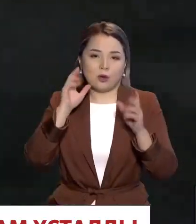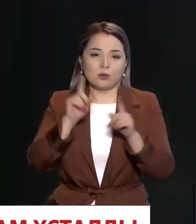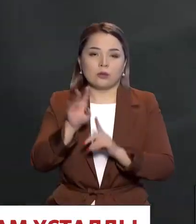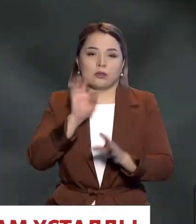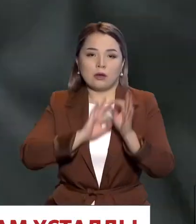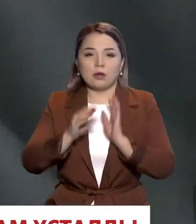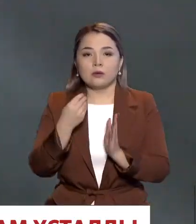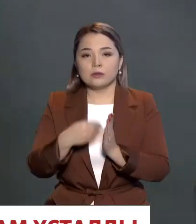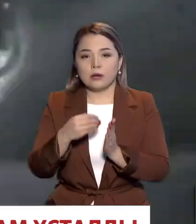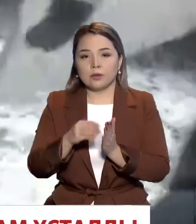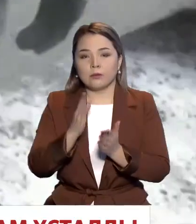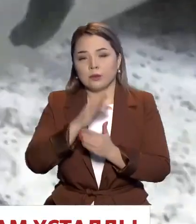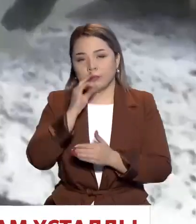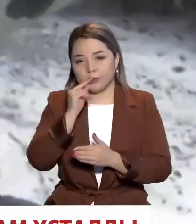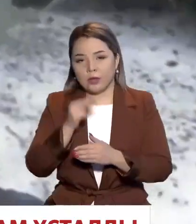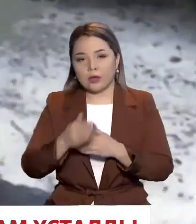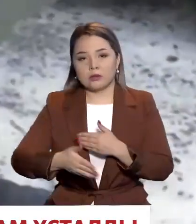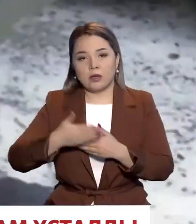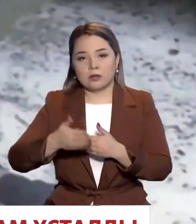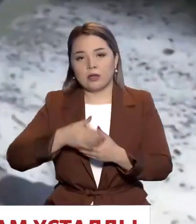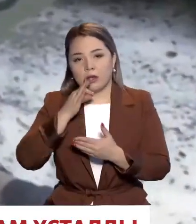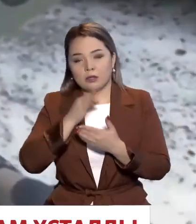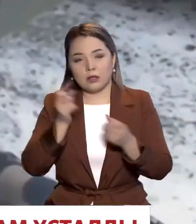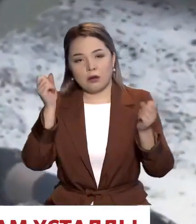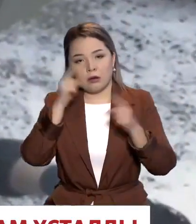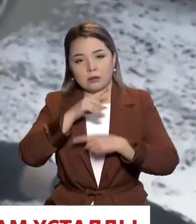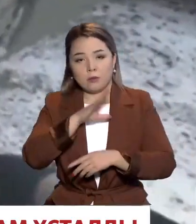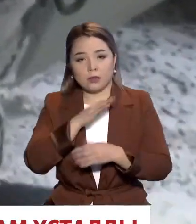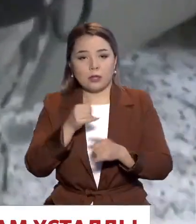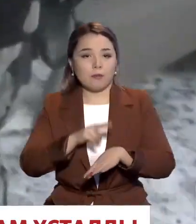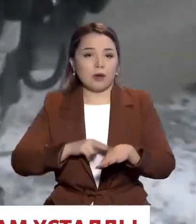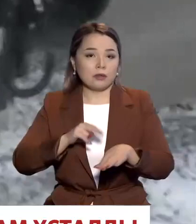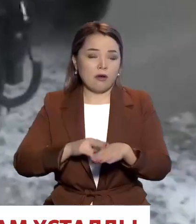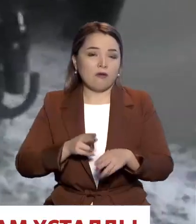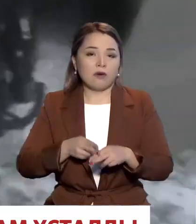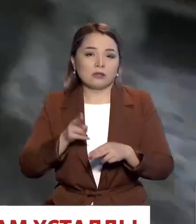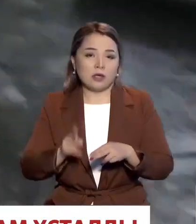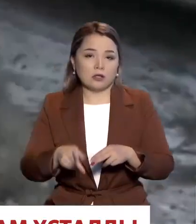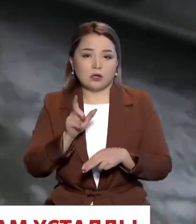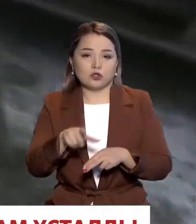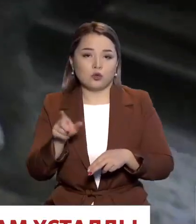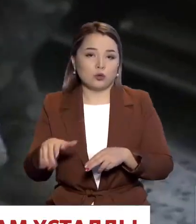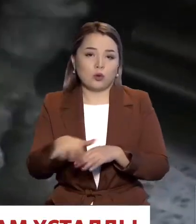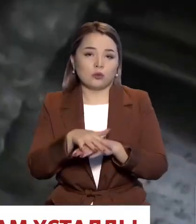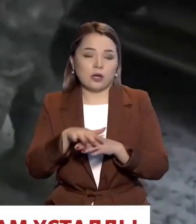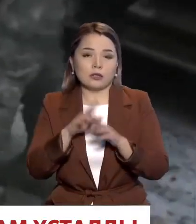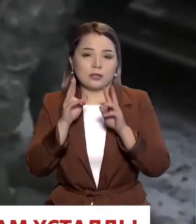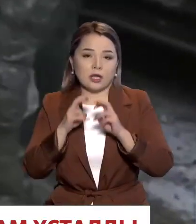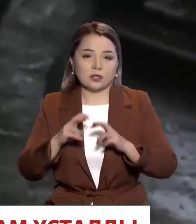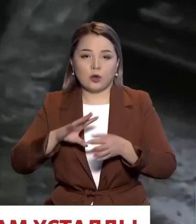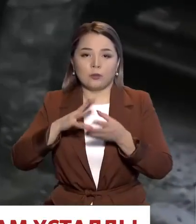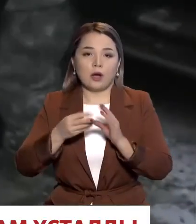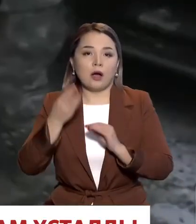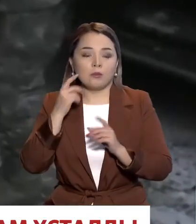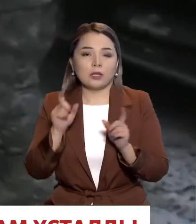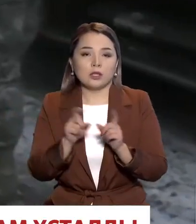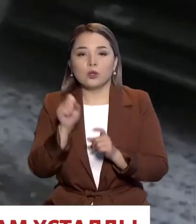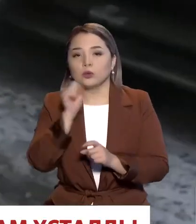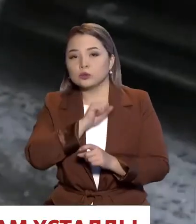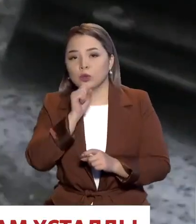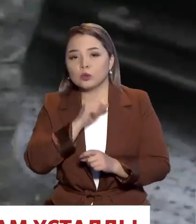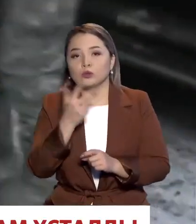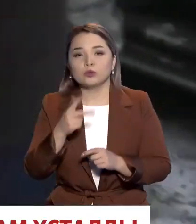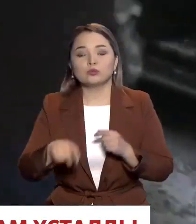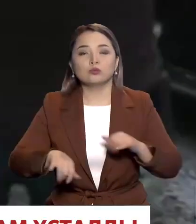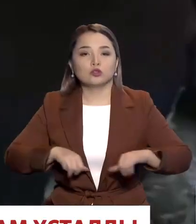сатып алғаны үшін жауапқа тартылғаны белгілі болды. Сондай-ақ полицейлер вокзалдағы жолаушыларды тексеру кезінде Алматыдағы дүкендердің бірін тонаған